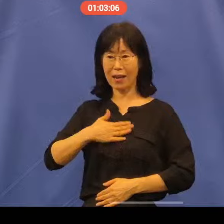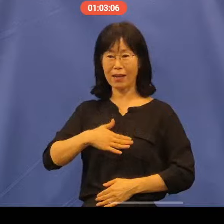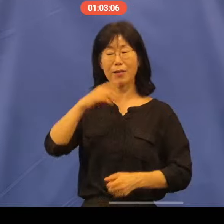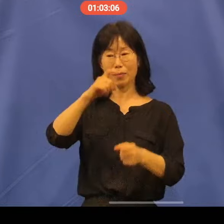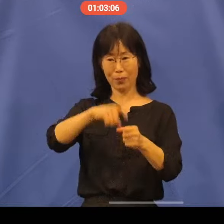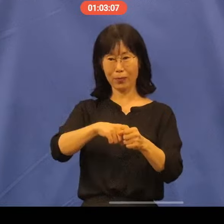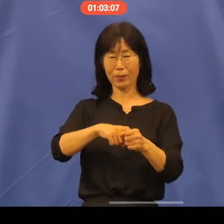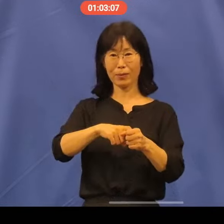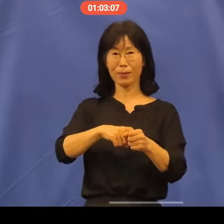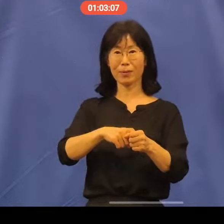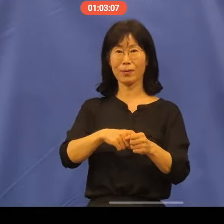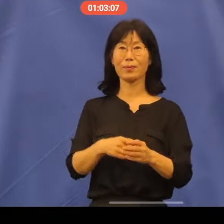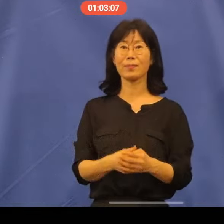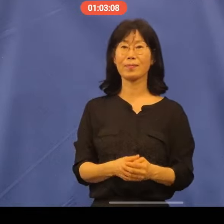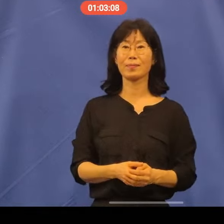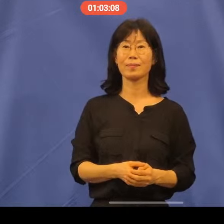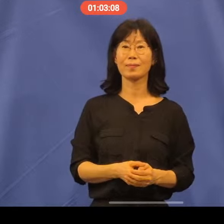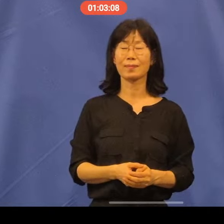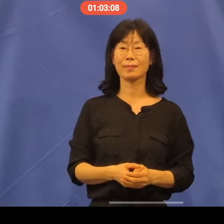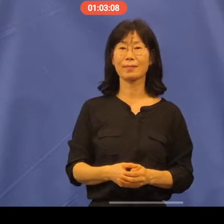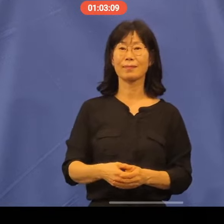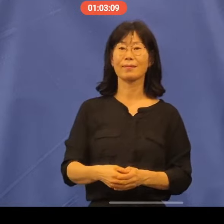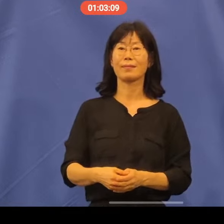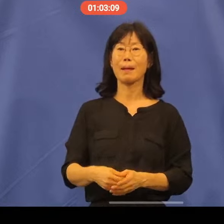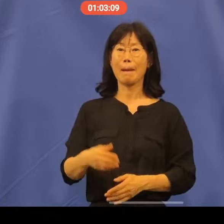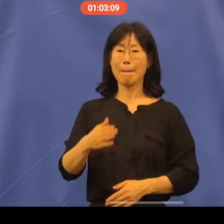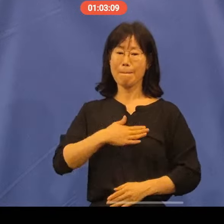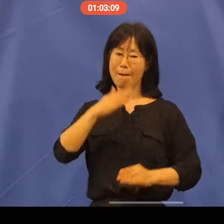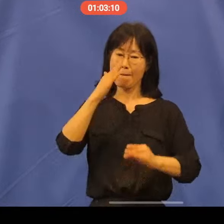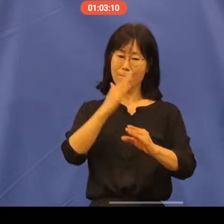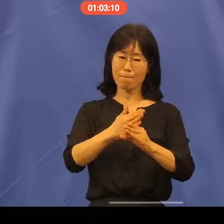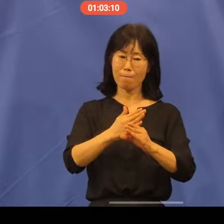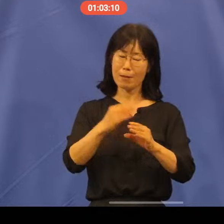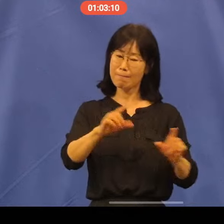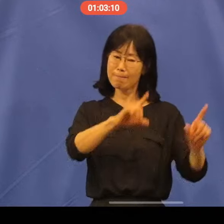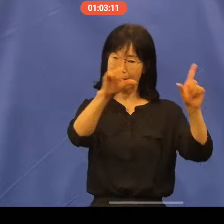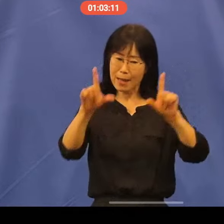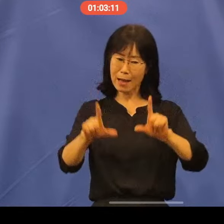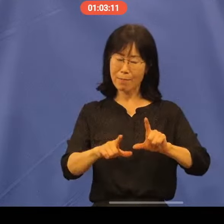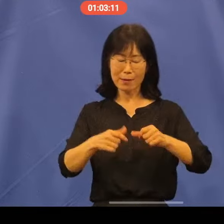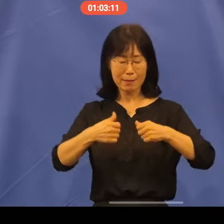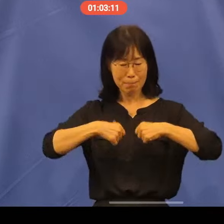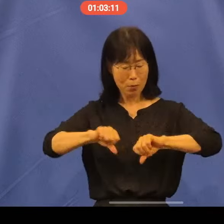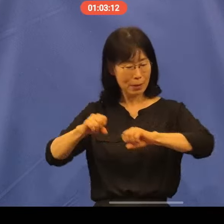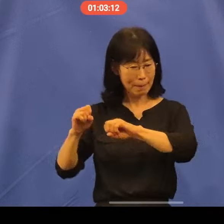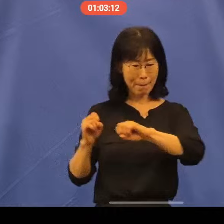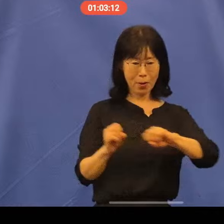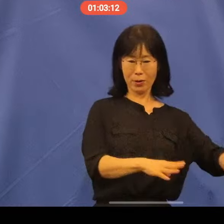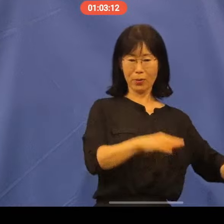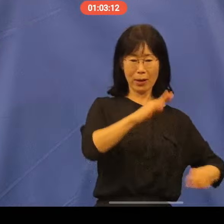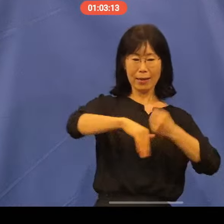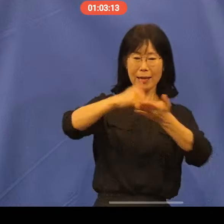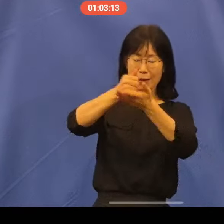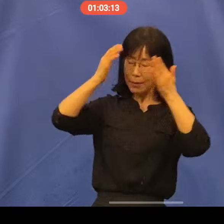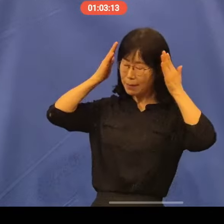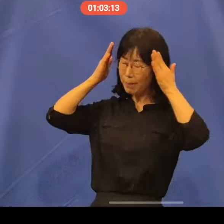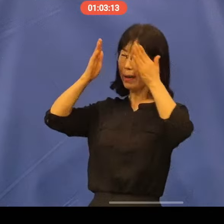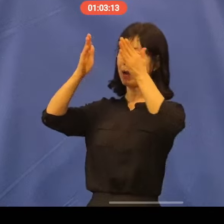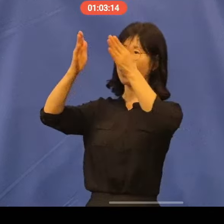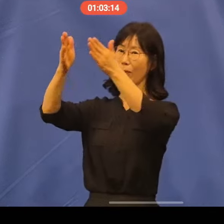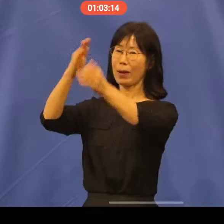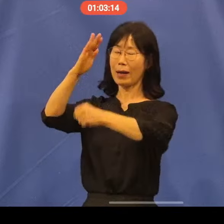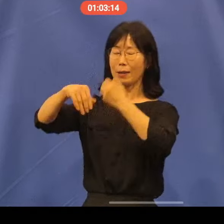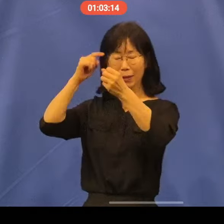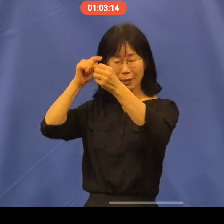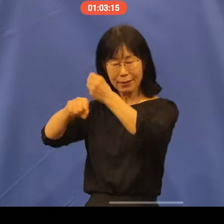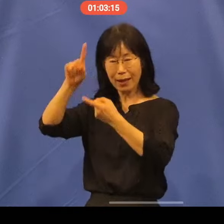맞추고 심하게 기울어져 있는 나 중심의 삶을 하나님의 영광을 위해서, 하나님의 뜻을 위해서 방향을 온전히 돌리고 그분을